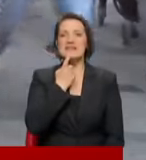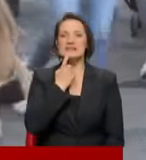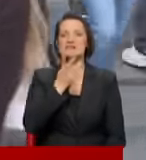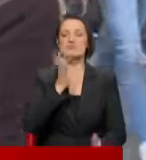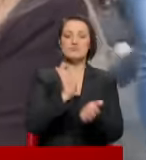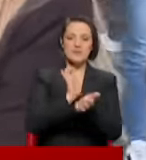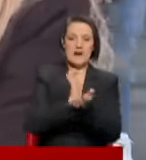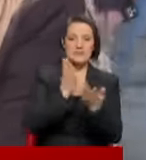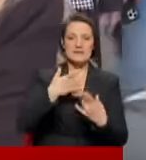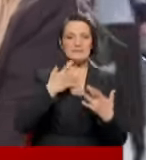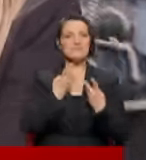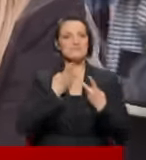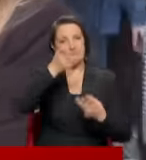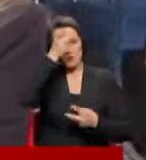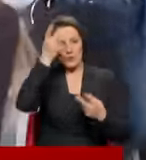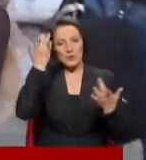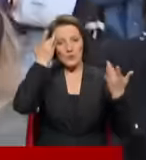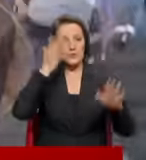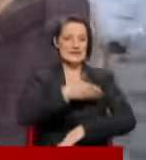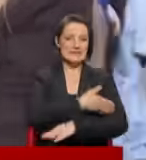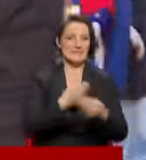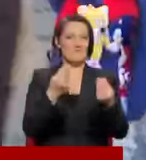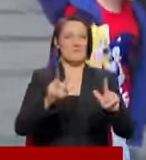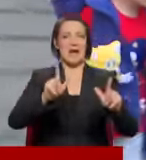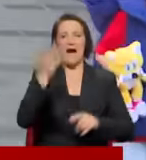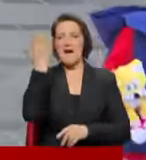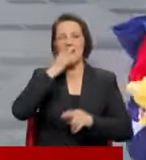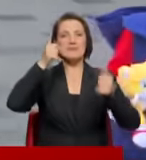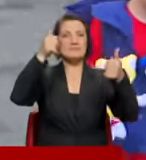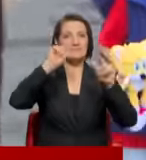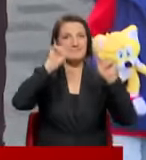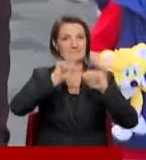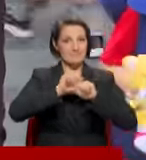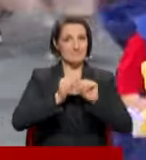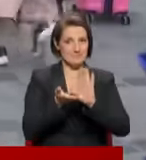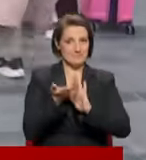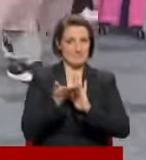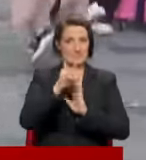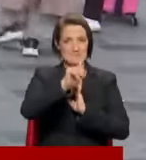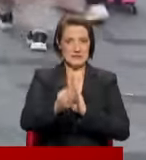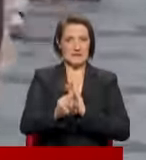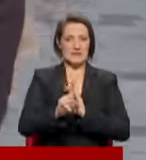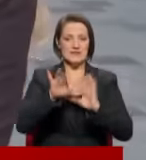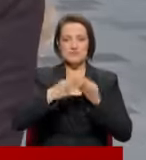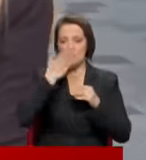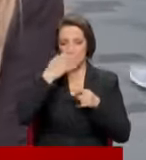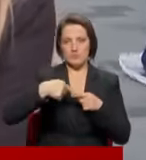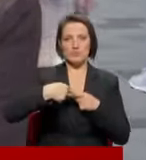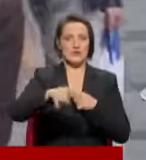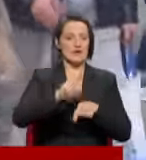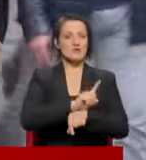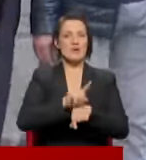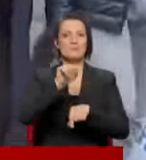mutfağımızla, kendi kültürümüzle hizmet edebilmeliyiz. Arapça tabelalar kaldırılacak mı? Şimdi önümüzdeki süreçte